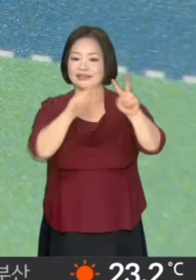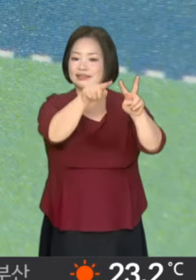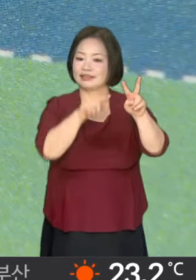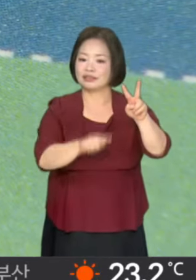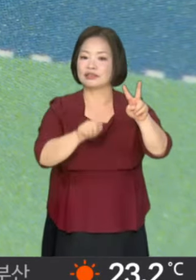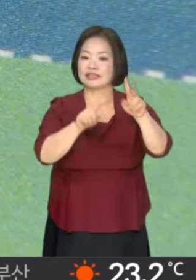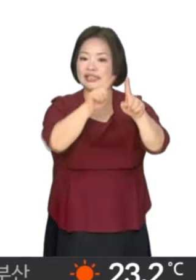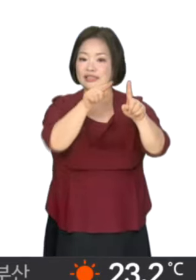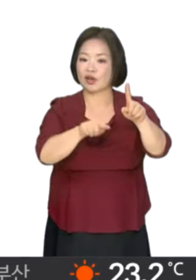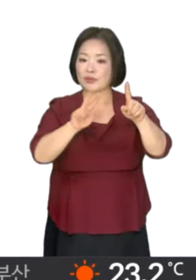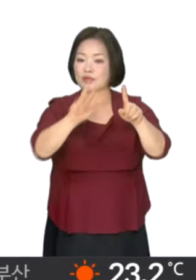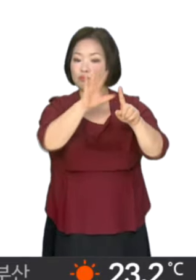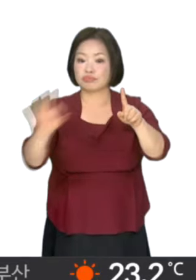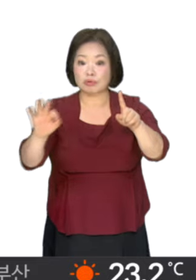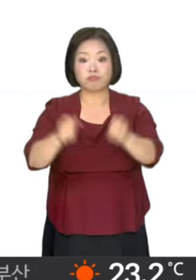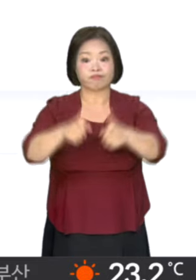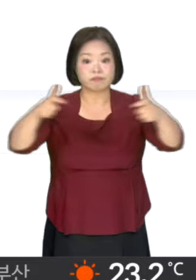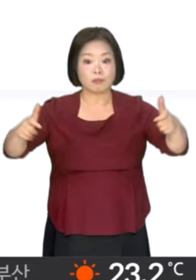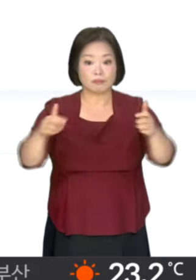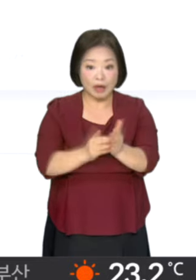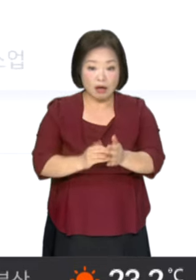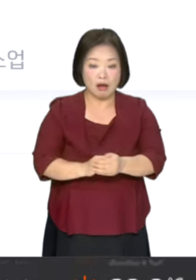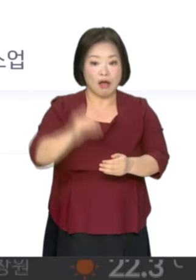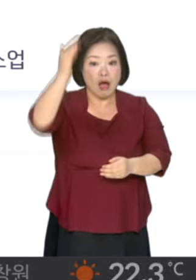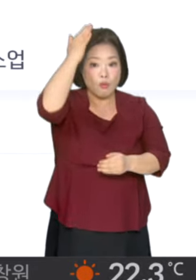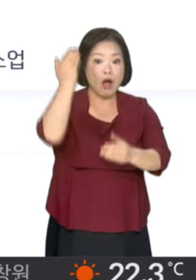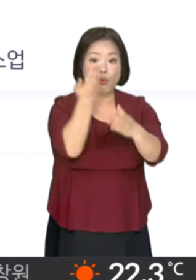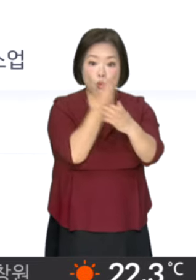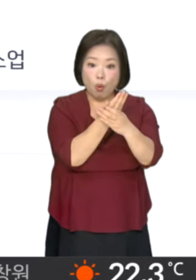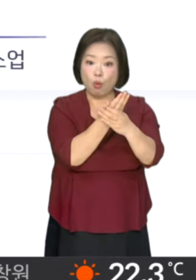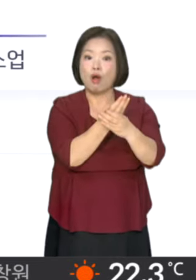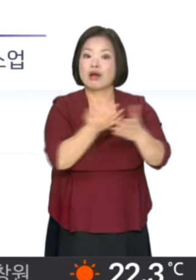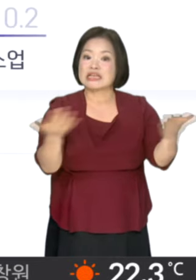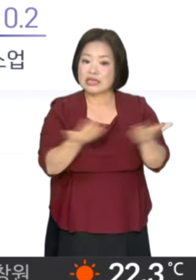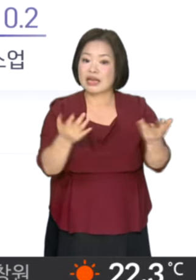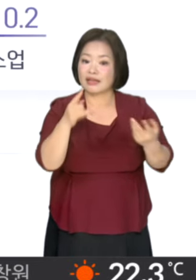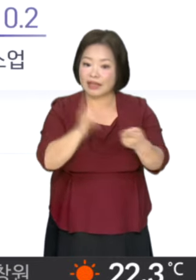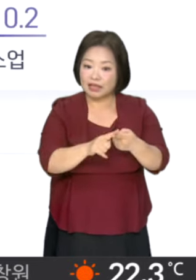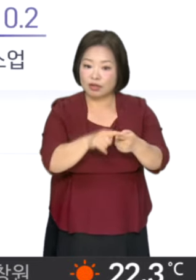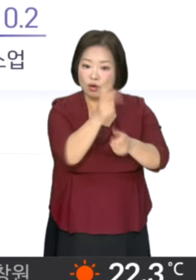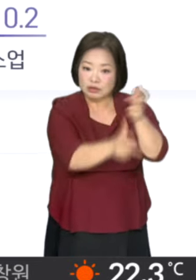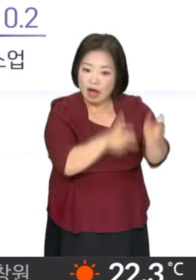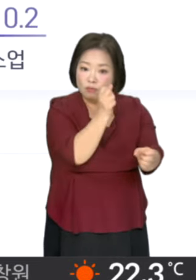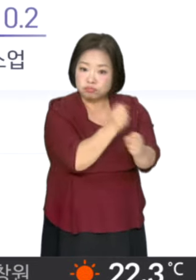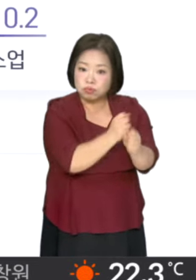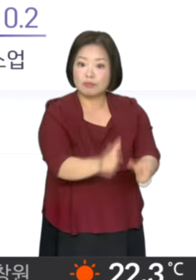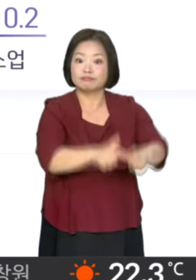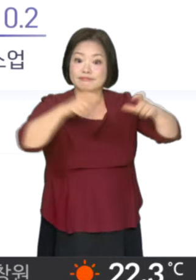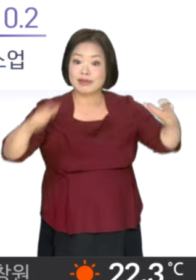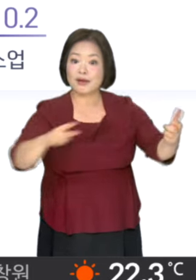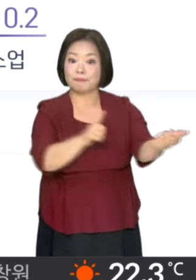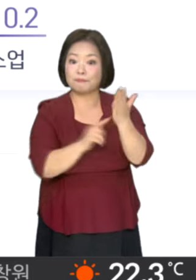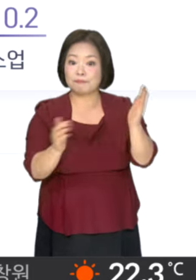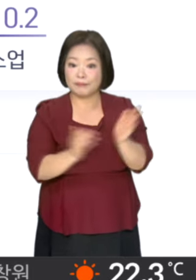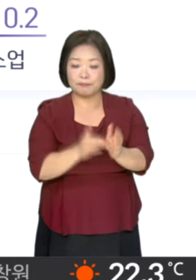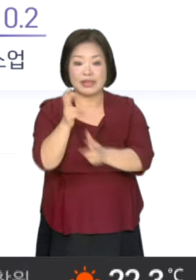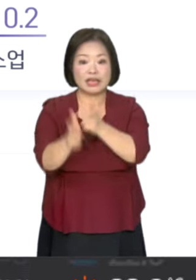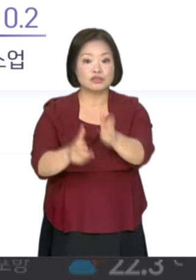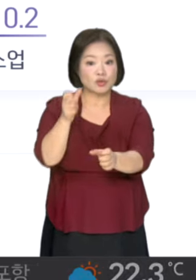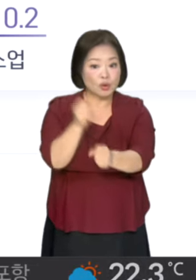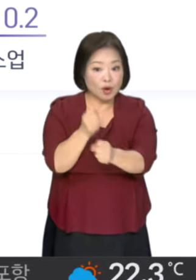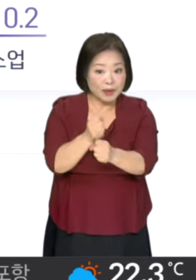증가했습니다 부문별로 보면 공업이 4.1% 늘어 생산 증가를 견인했습니다 제조업의